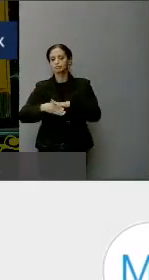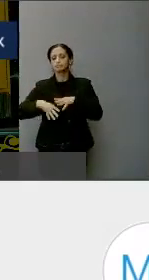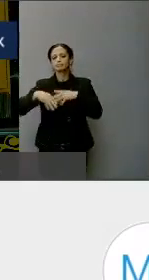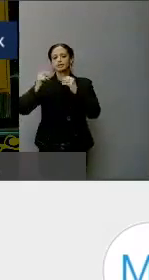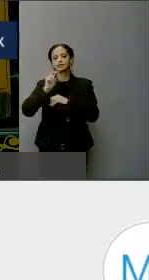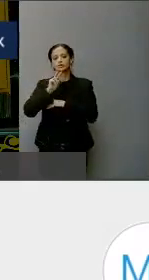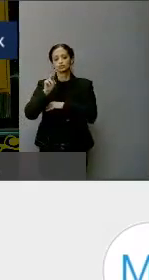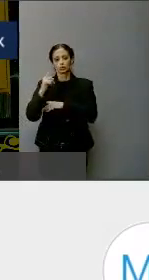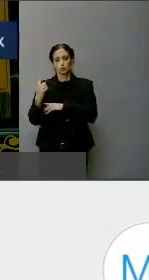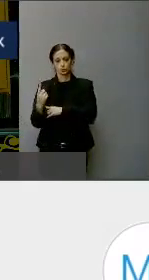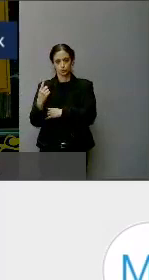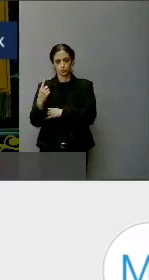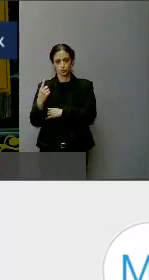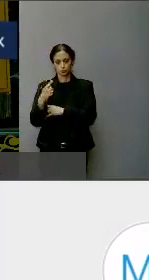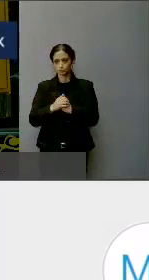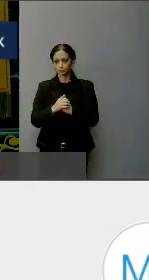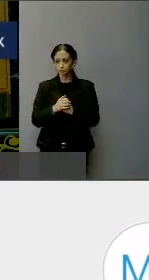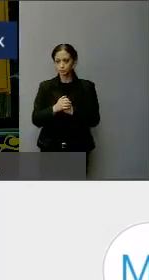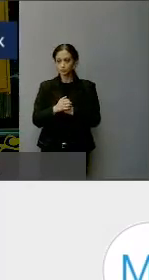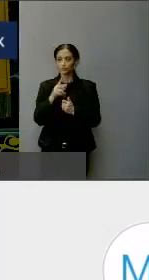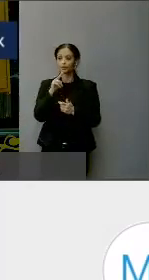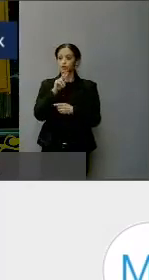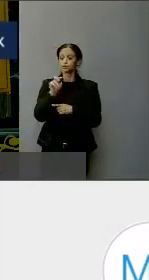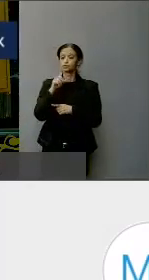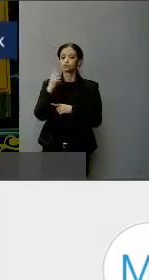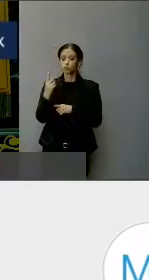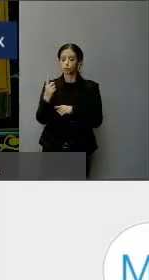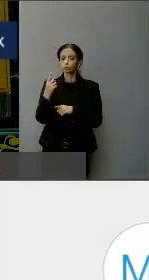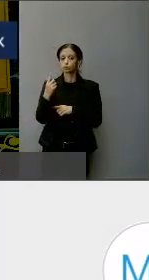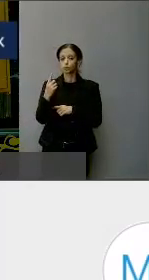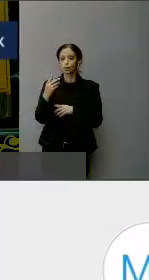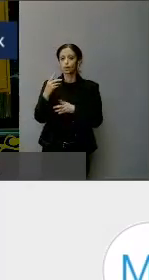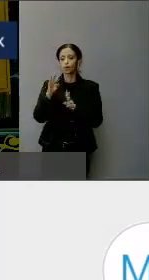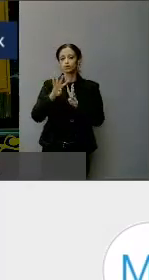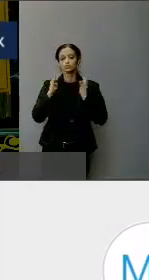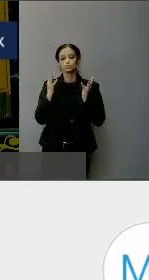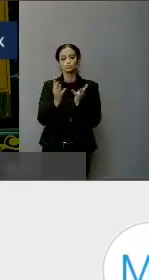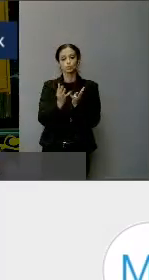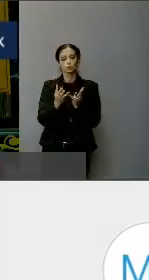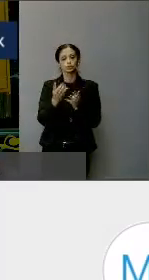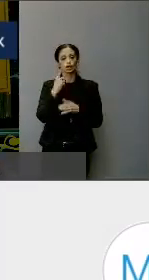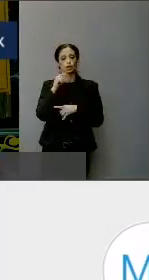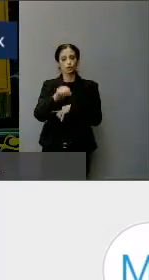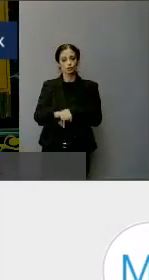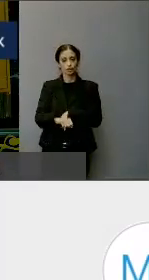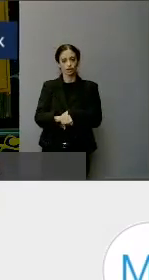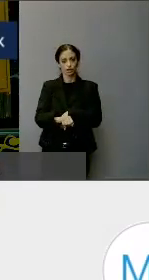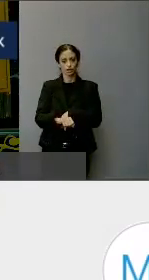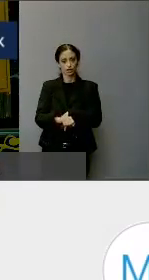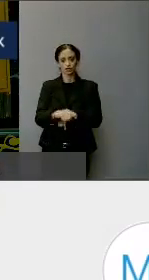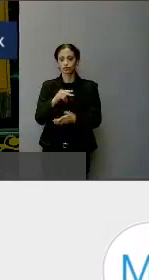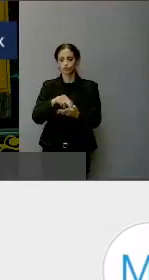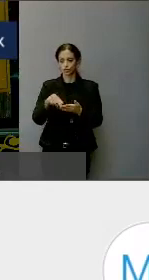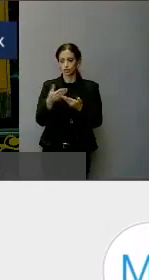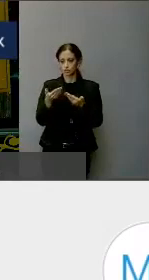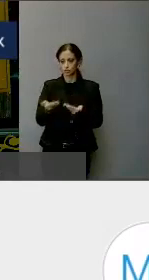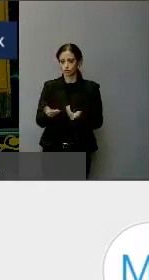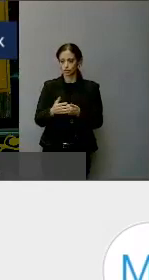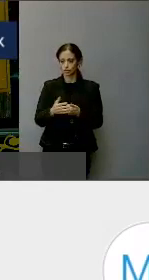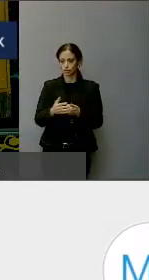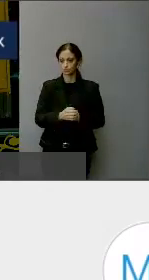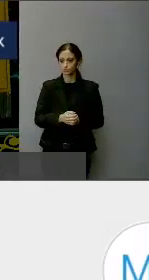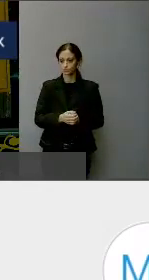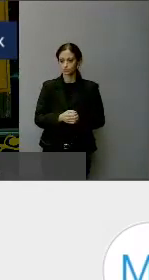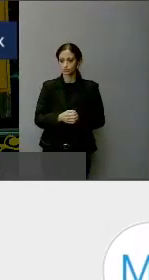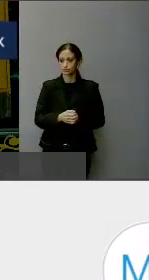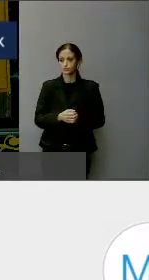201 sul 201 il parere della giunta è contrario viene posto in votazione